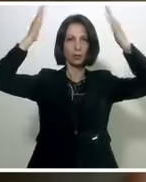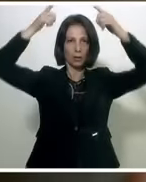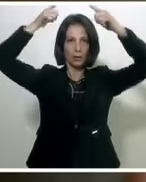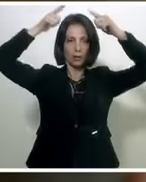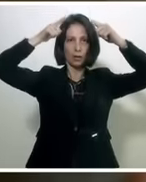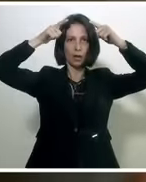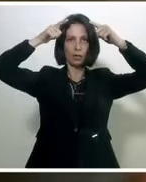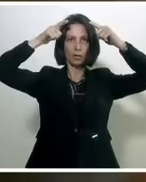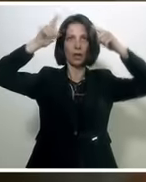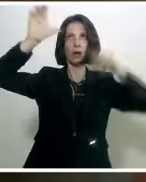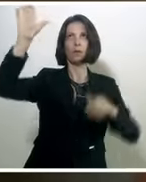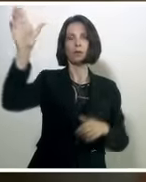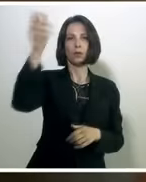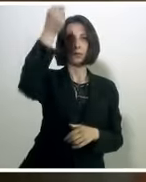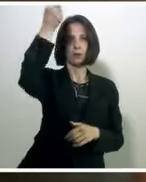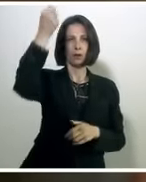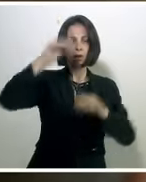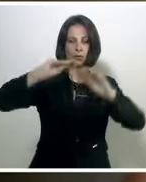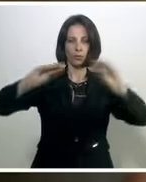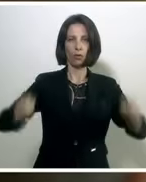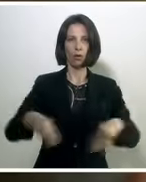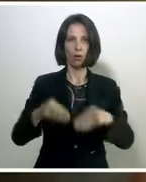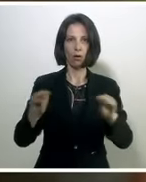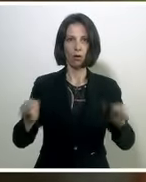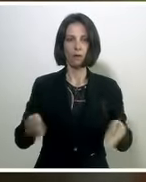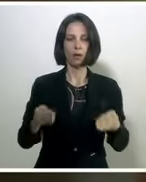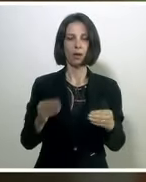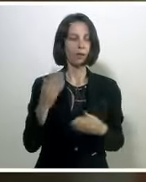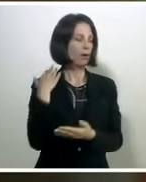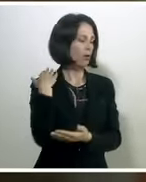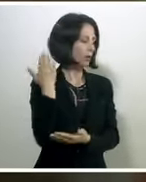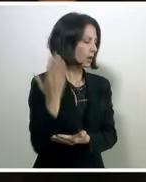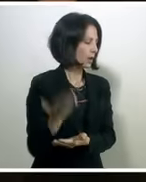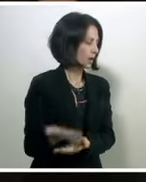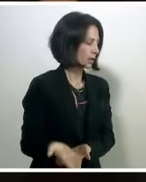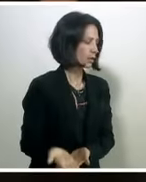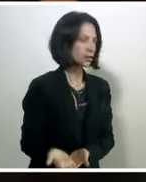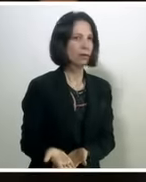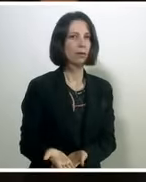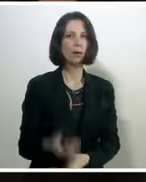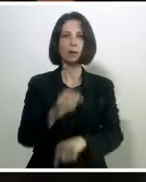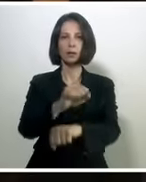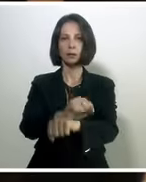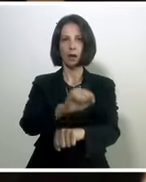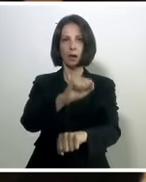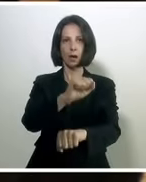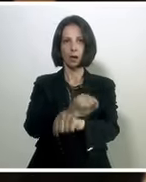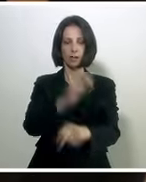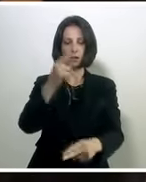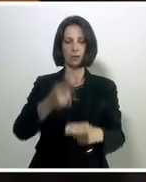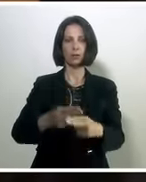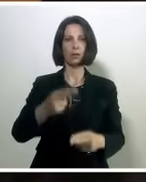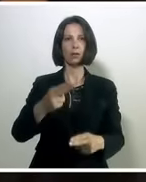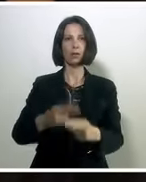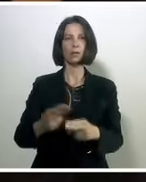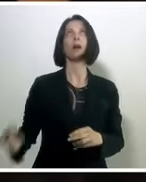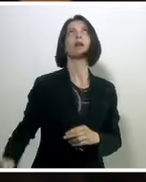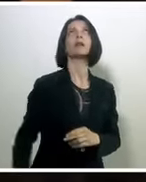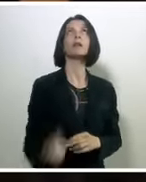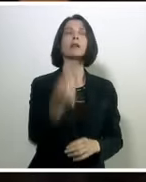cinta testa dove V Le porga all choma schiava